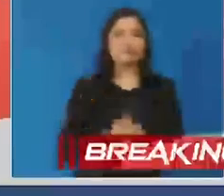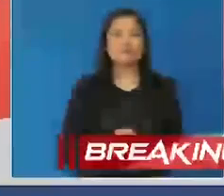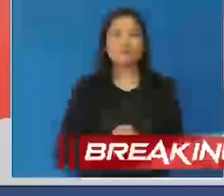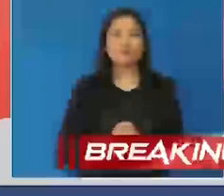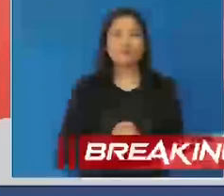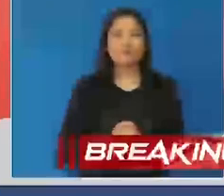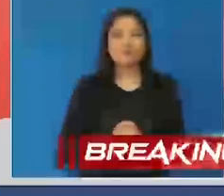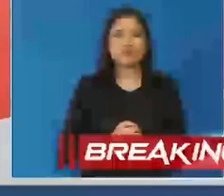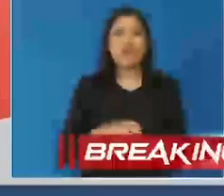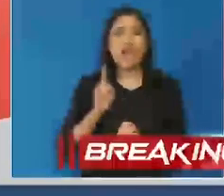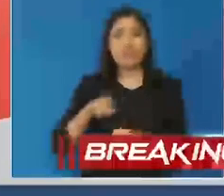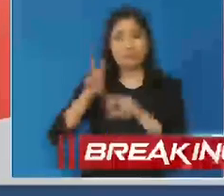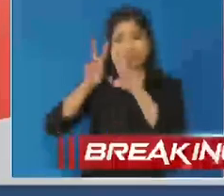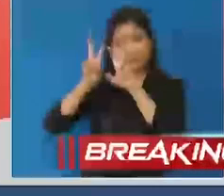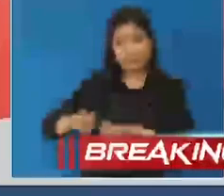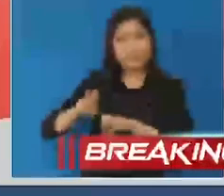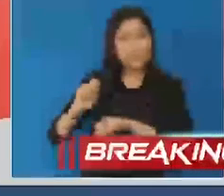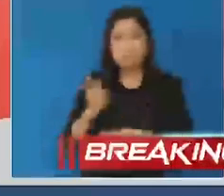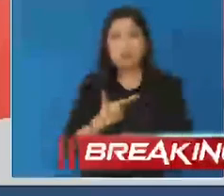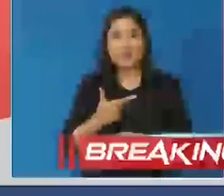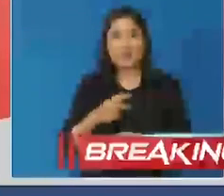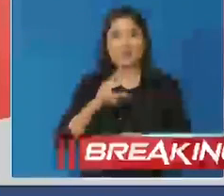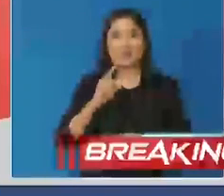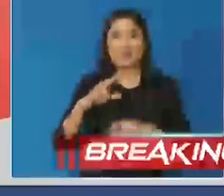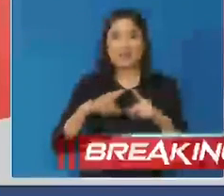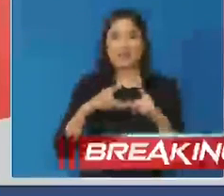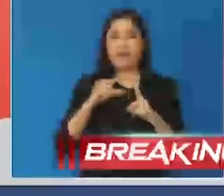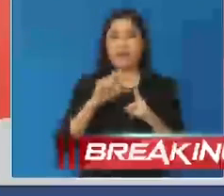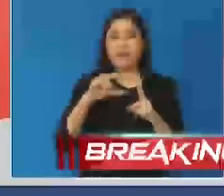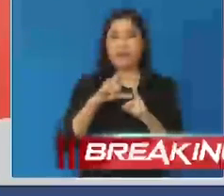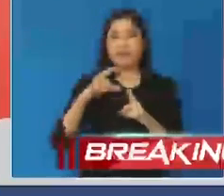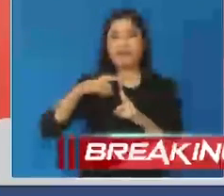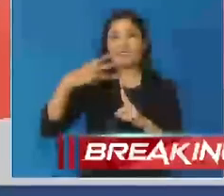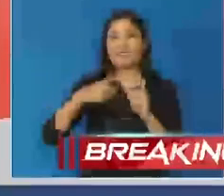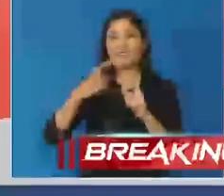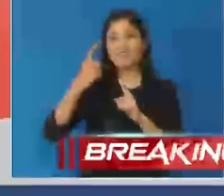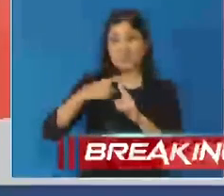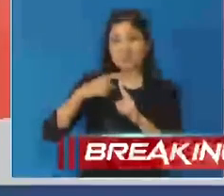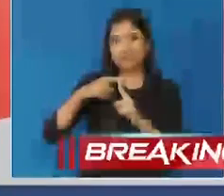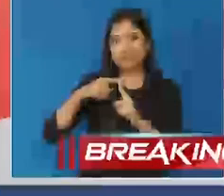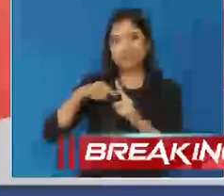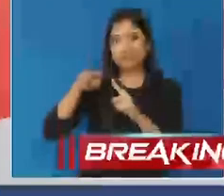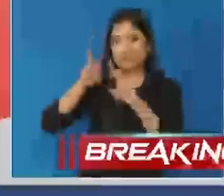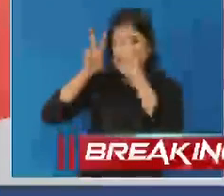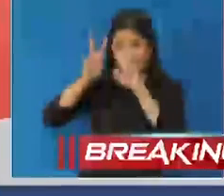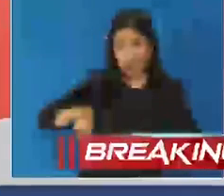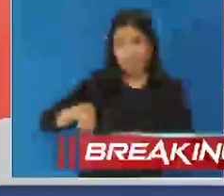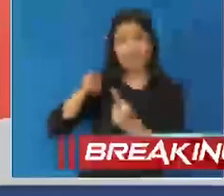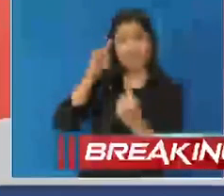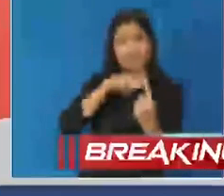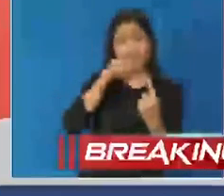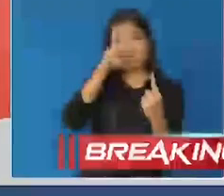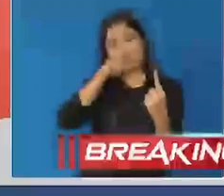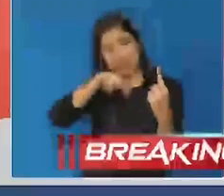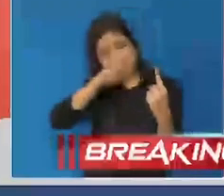yang Tujuannya adalah untuk melaksanakan skrining penapisan di kelompok kelompok yang memiliki